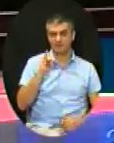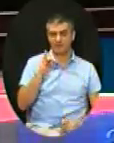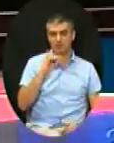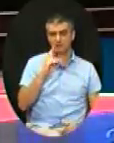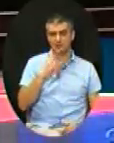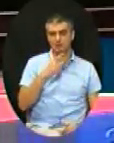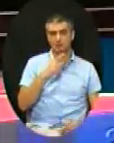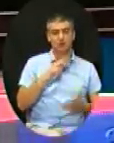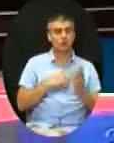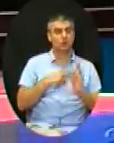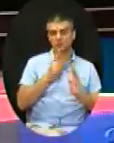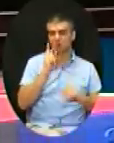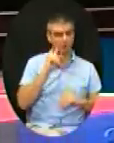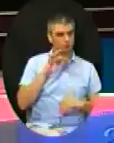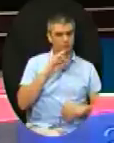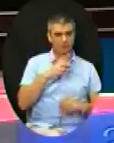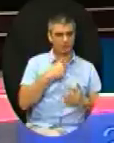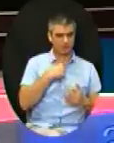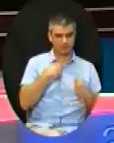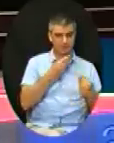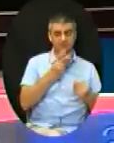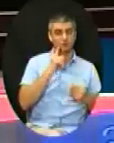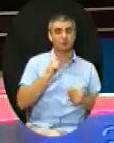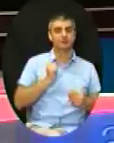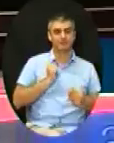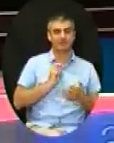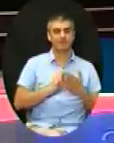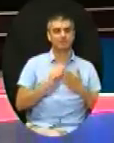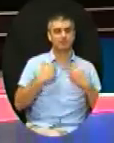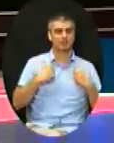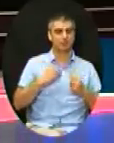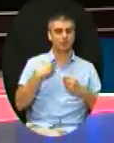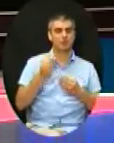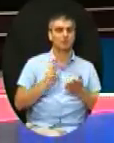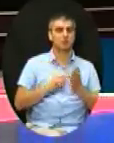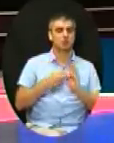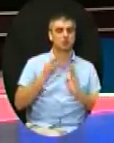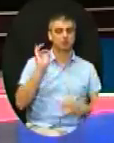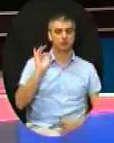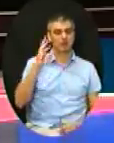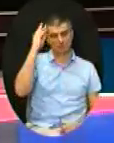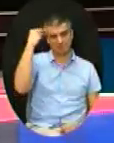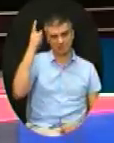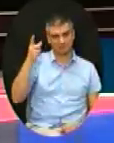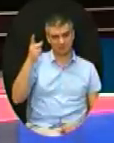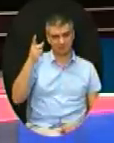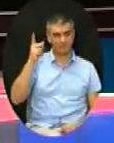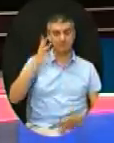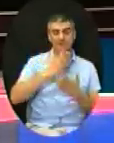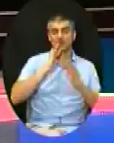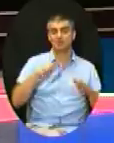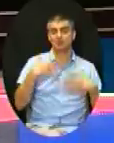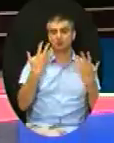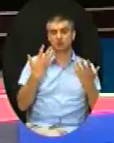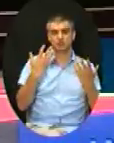מתוכנית פייד. תוכנית פייד זה לא שם שרגבים נתנה, זה שם שהצבא ומשרד הביטחון נתן לתוכנית של הפלסטינאים מזה כ-10